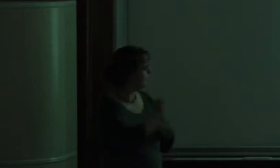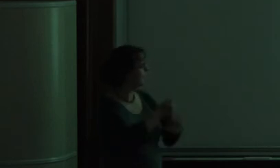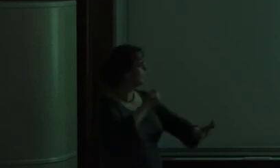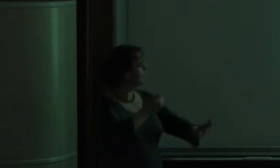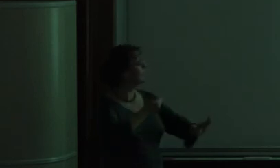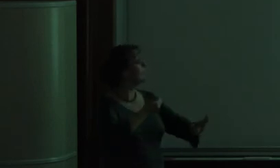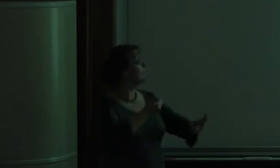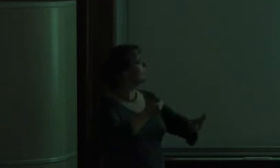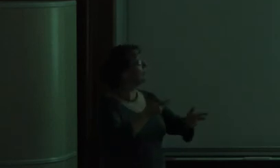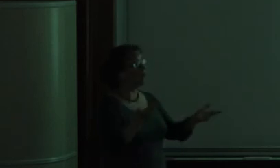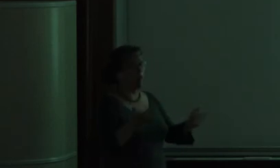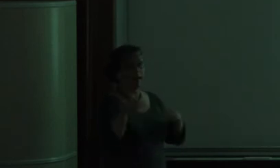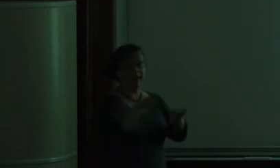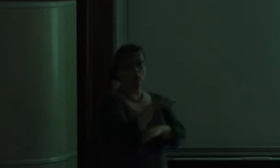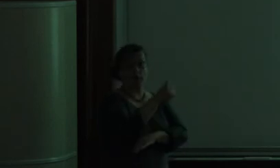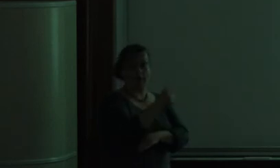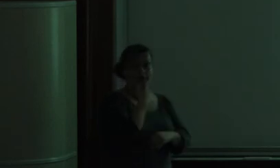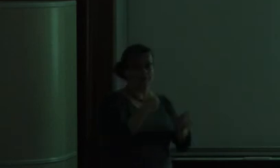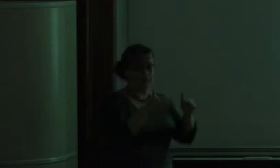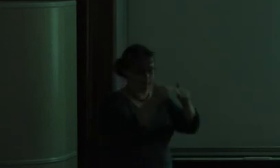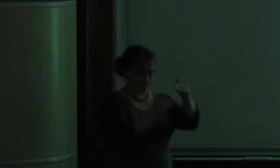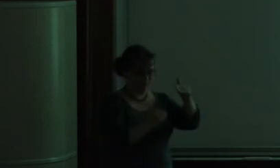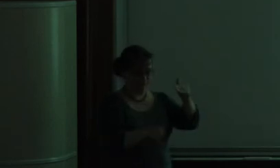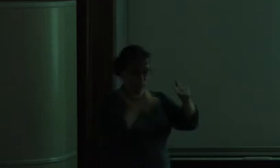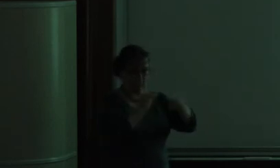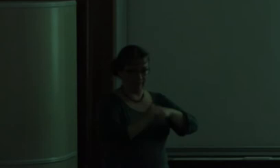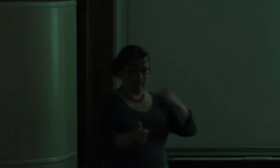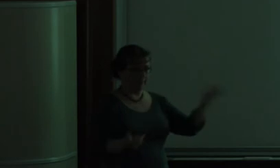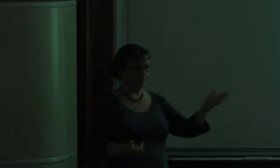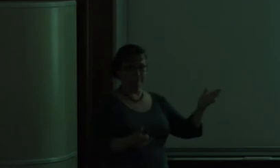1, et puis après, bah, rien du tout, hein, le code est mort, ce qui est en dessous, on ne peut pas l'exécuter.